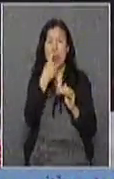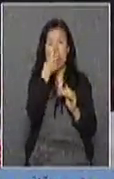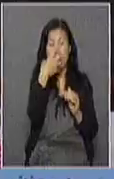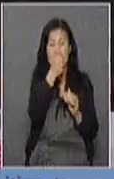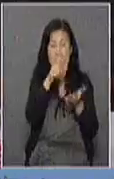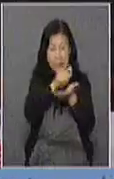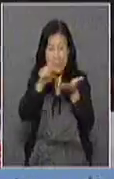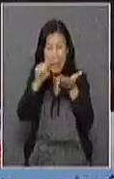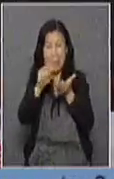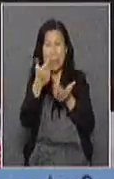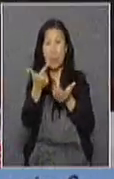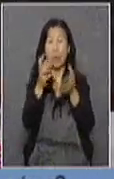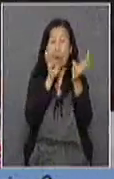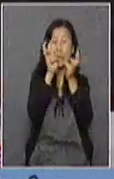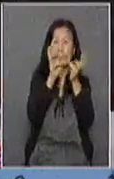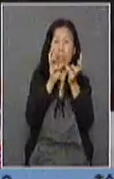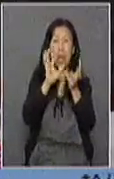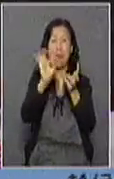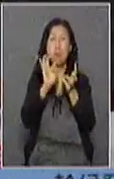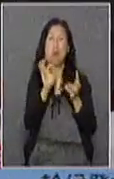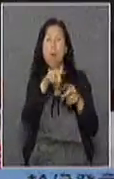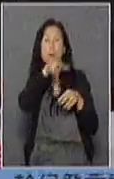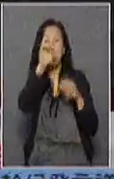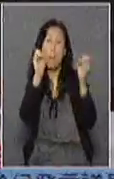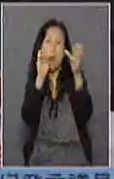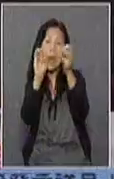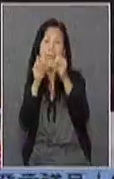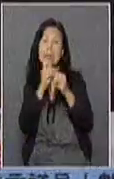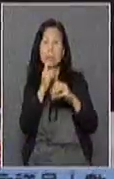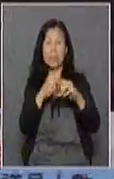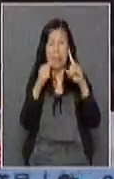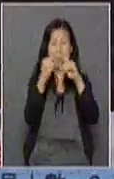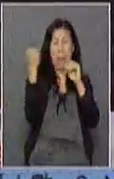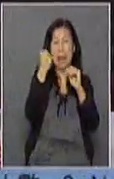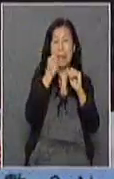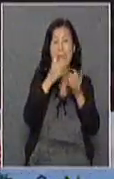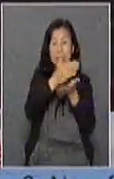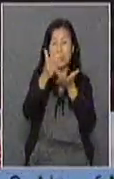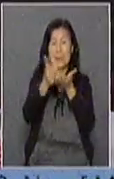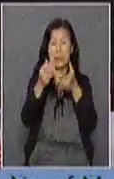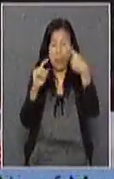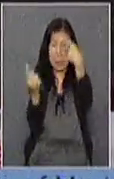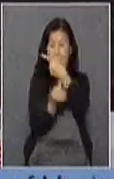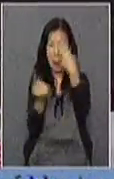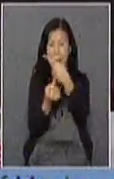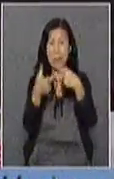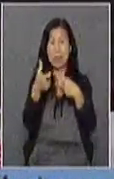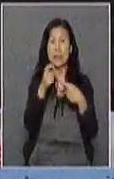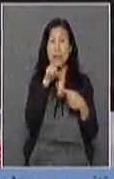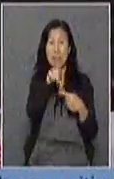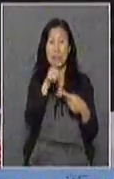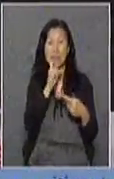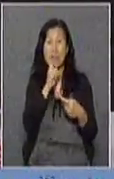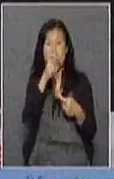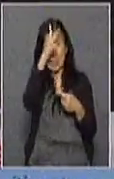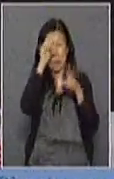大段嘢出嚟解釋唔諮詢嘅原因？人民力量叫政府派10,000元，你會唔會喺施政報